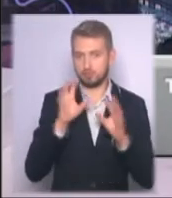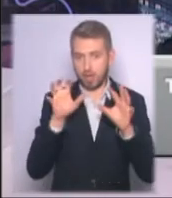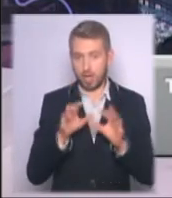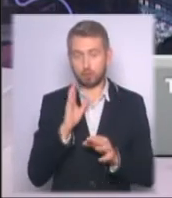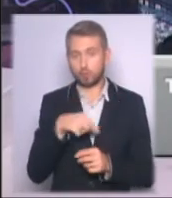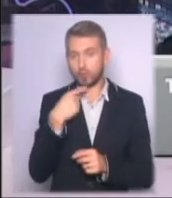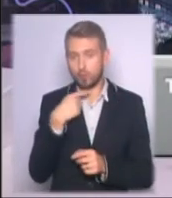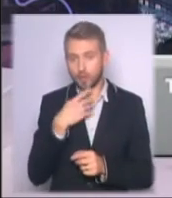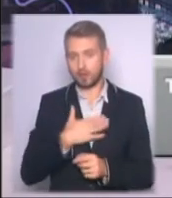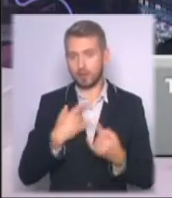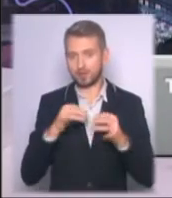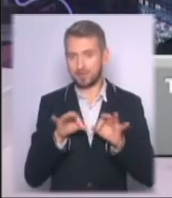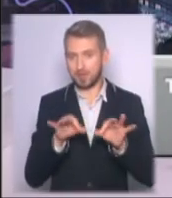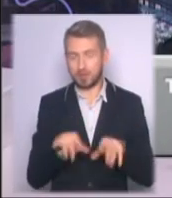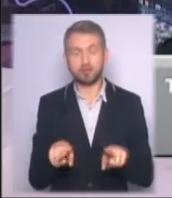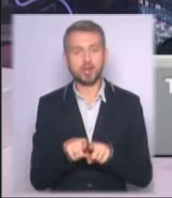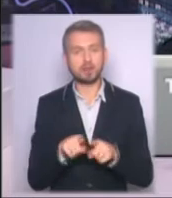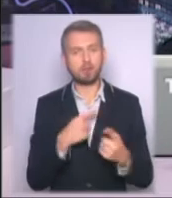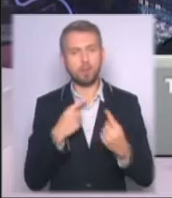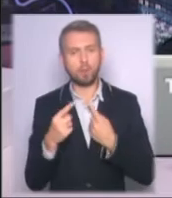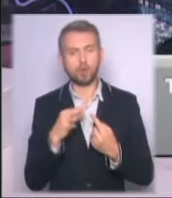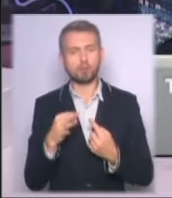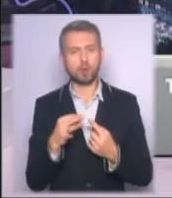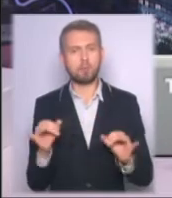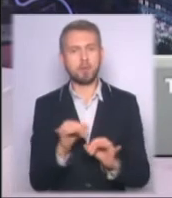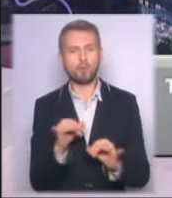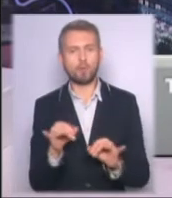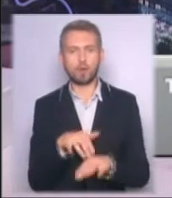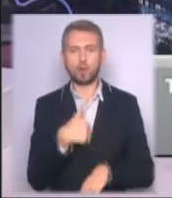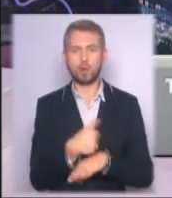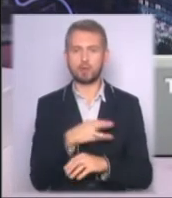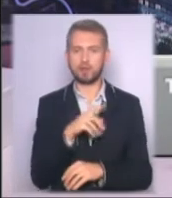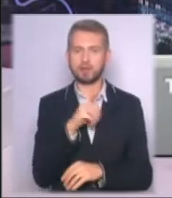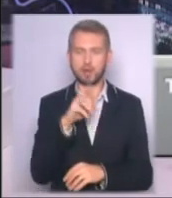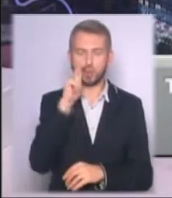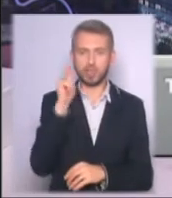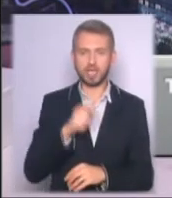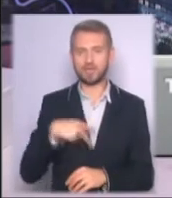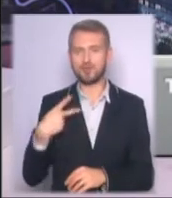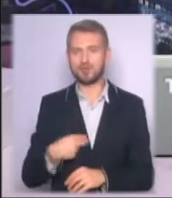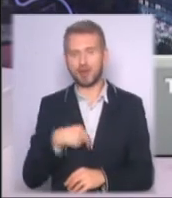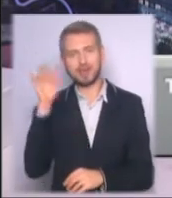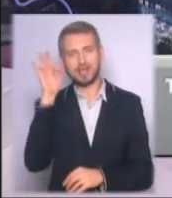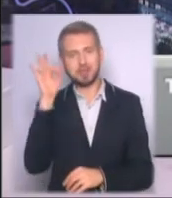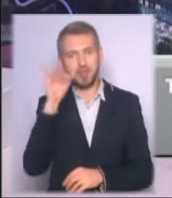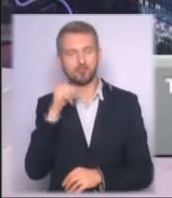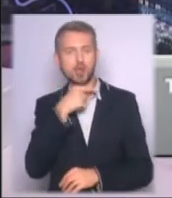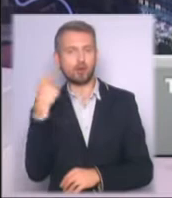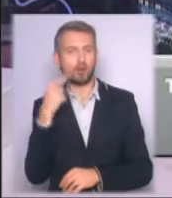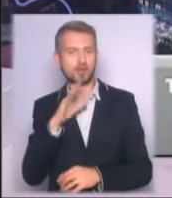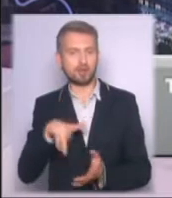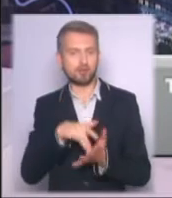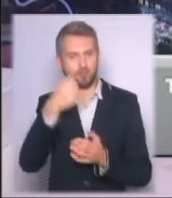нашій передачі. Так само поговоримо і про переговори голів МЗС України, Франції, Німеччини та Росії у Берліні. Будемо говорити